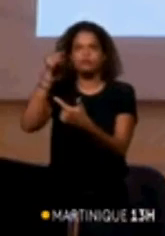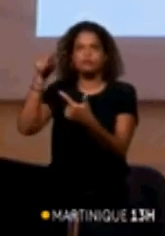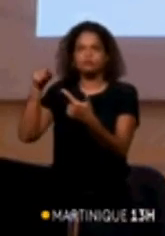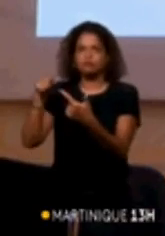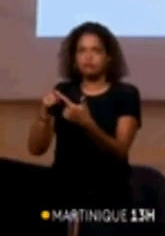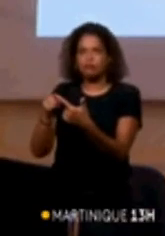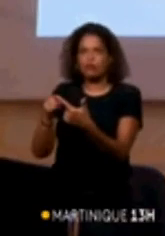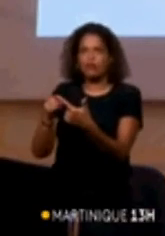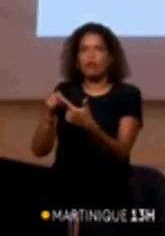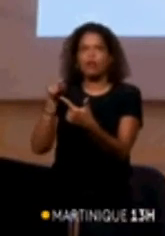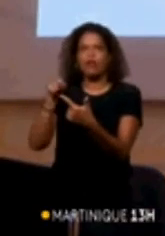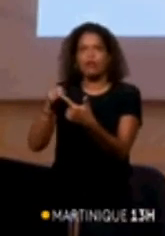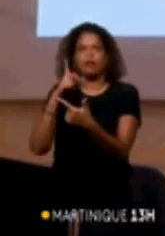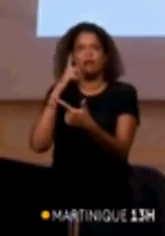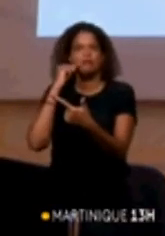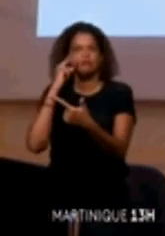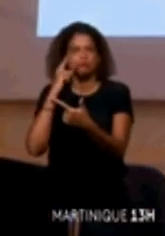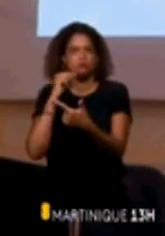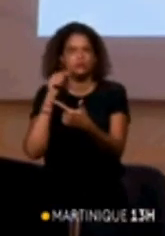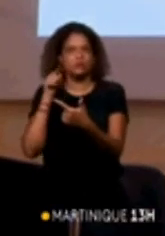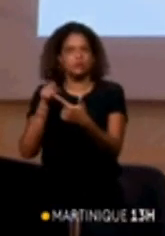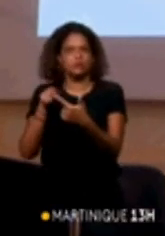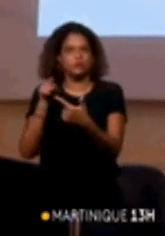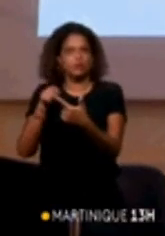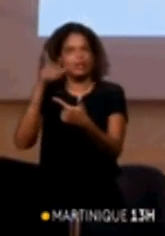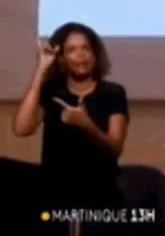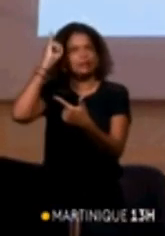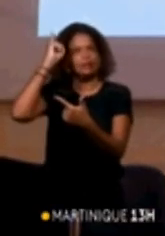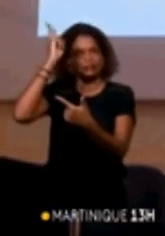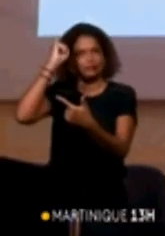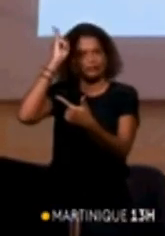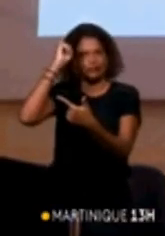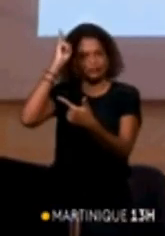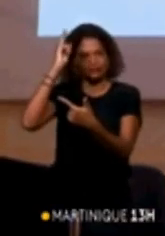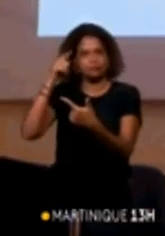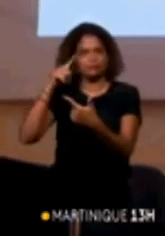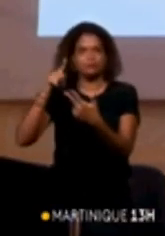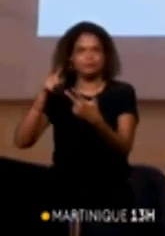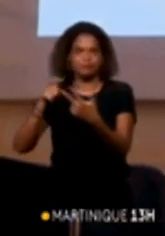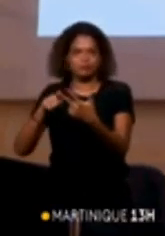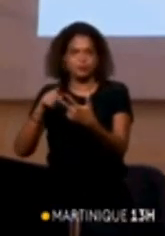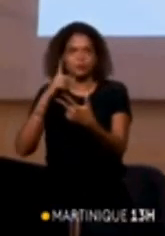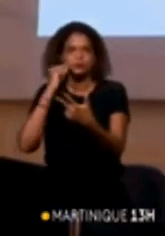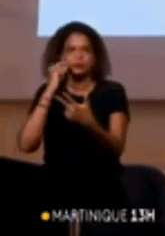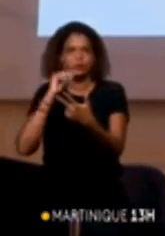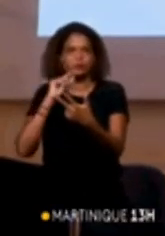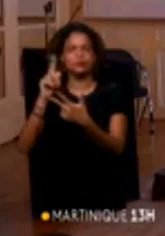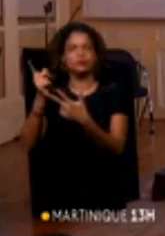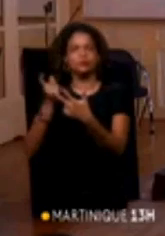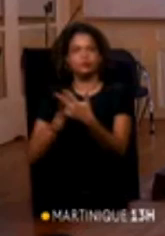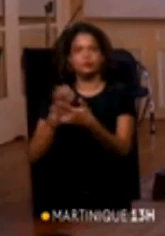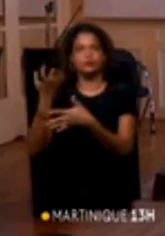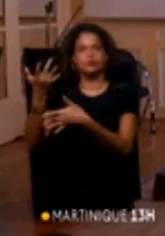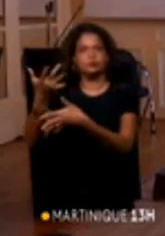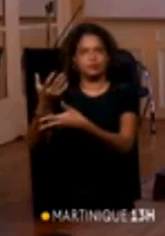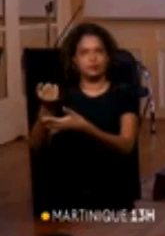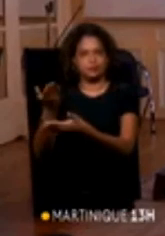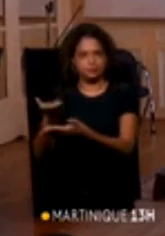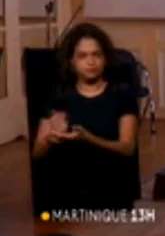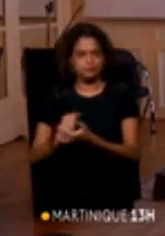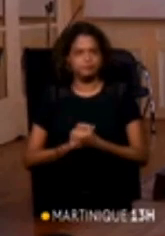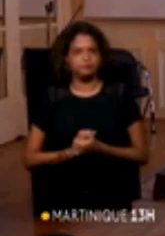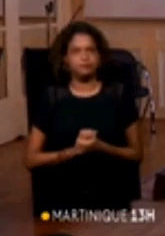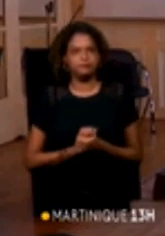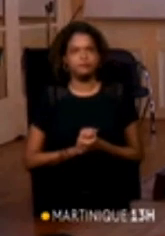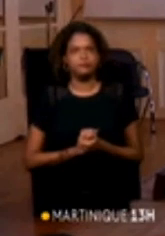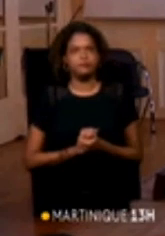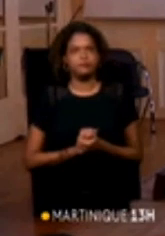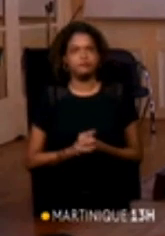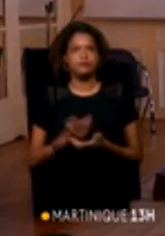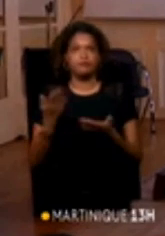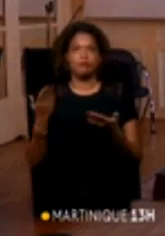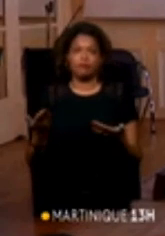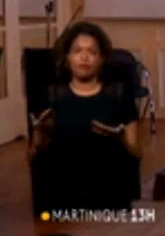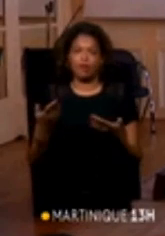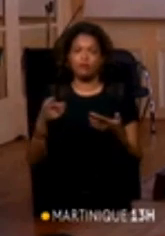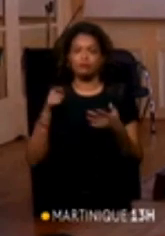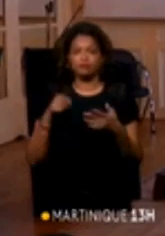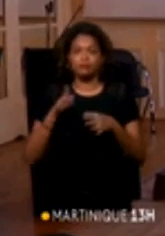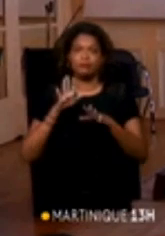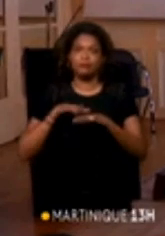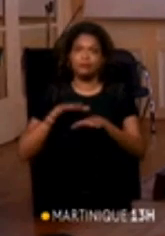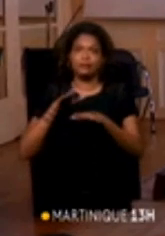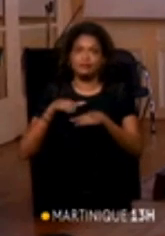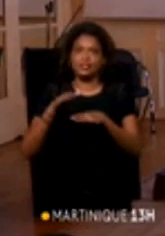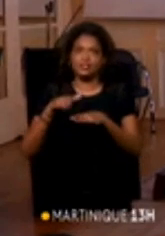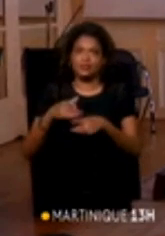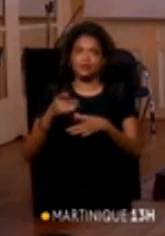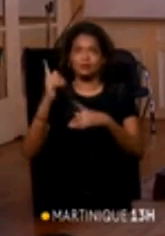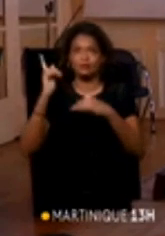Nous avons Yannick Lehans d'Haïti et Alfred Alexandre de Martinique. Compte tenu de l'annulation de nombre de